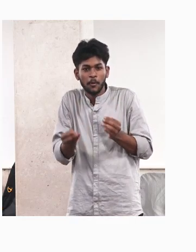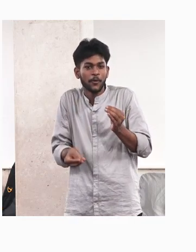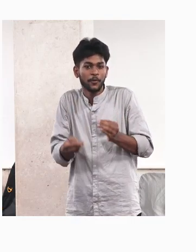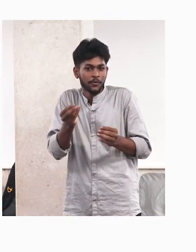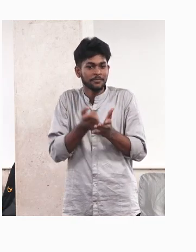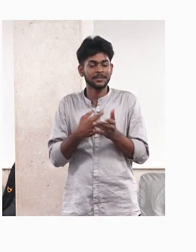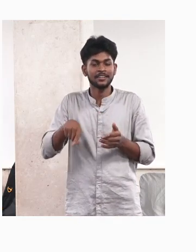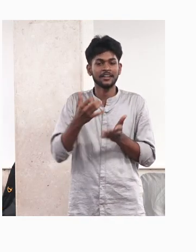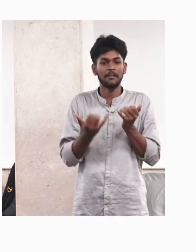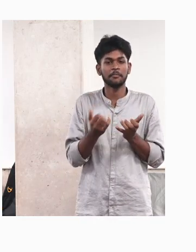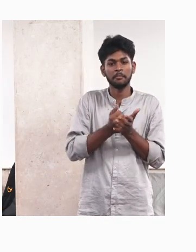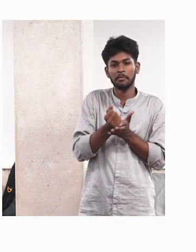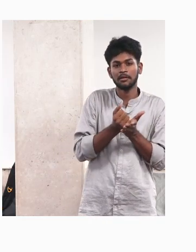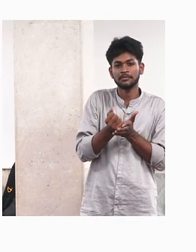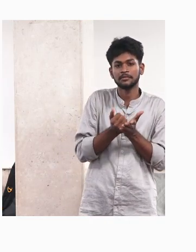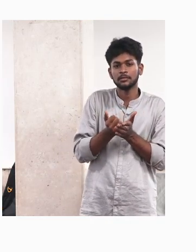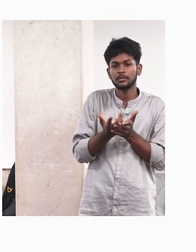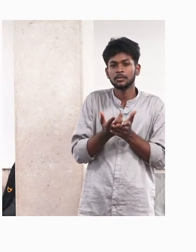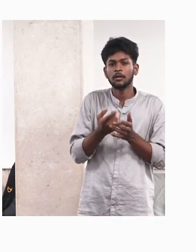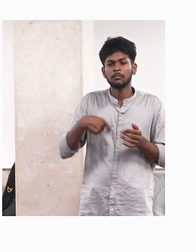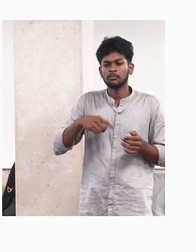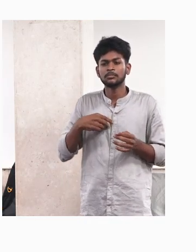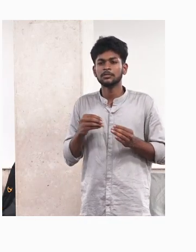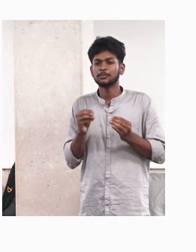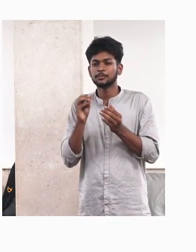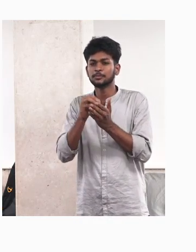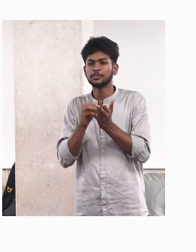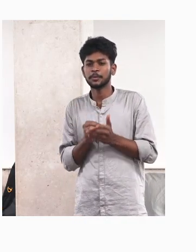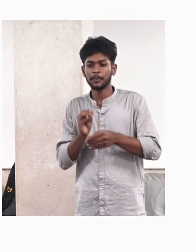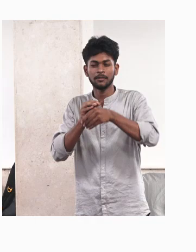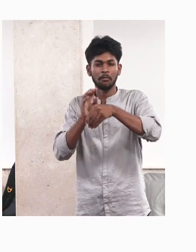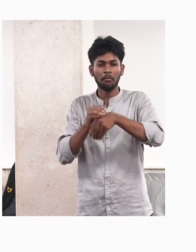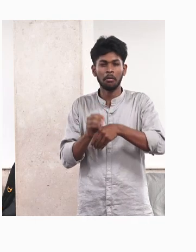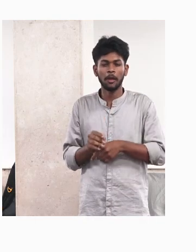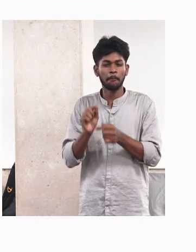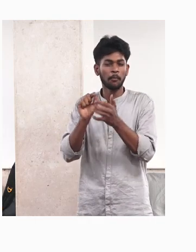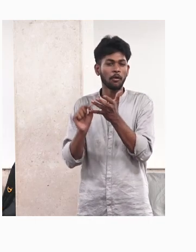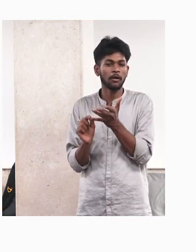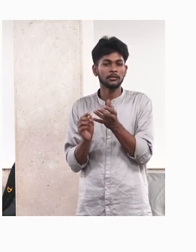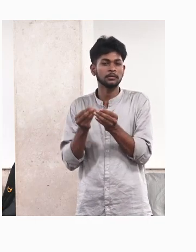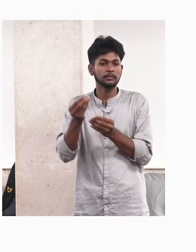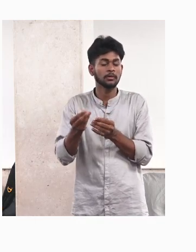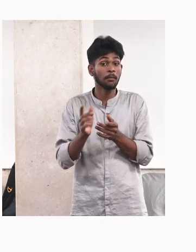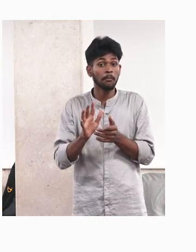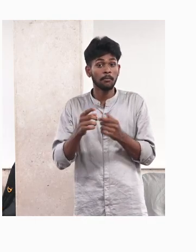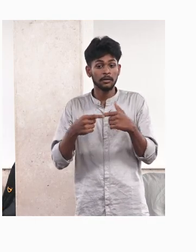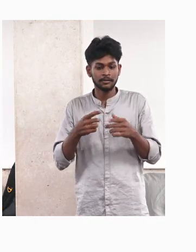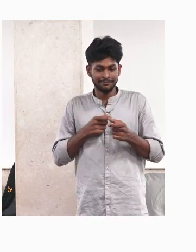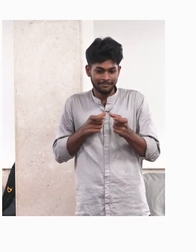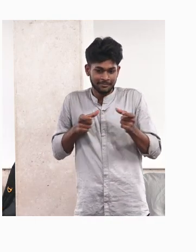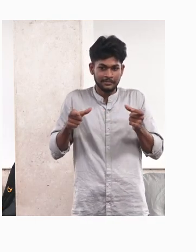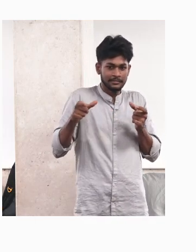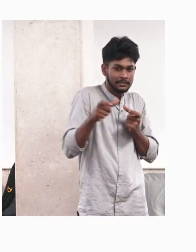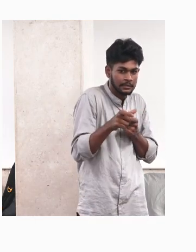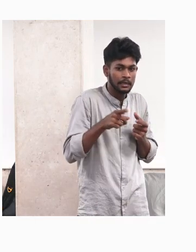பிராக்டிஸ் பண்ணிட்டு இருக்கோம். அப்புறம் வந்துட்டு எங்களோட சஜஷன்ஸ் வந்துட்டு நாங்க அவங்களுக்கு கொடுக்காம அவங்களோட இடத்துல இருந்து அவங்க என்ன